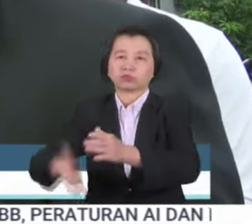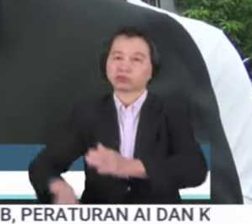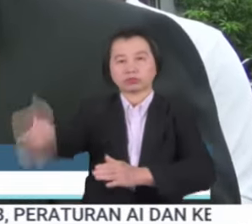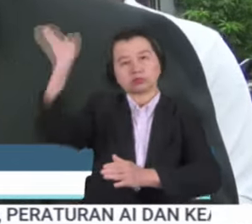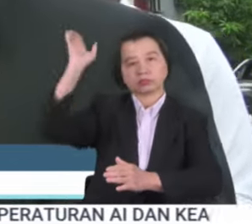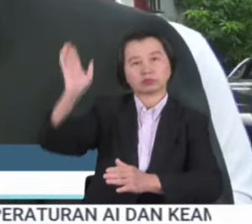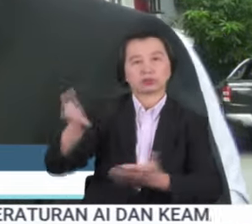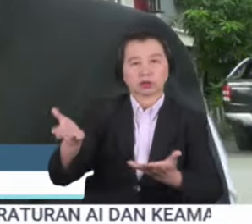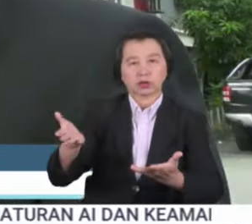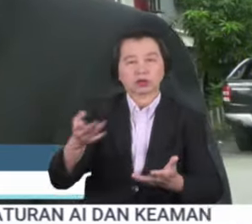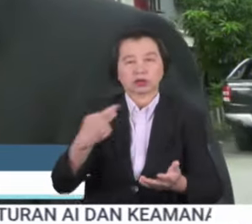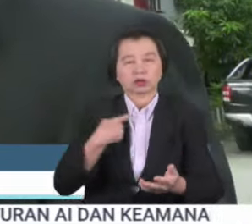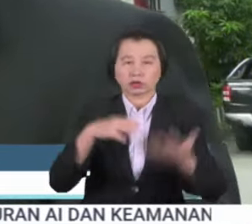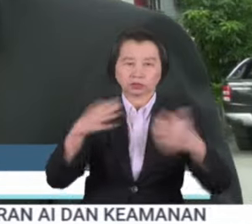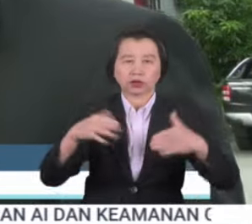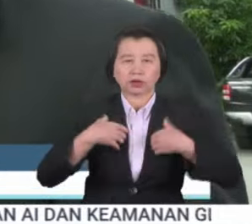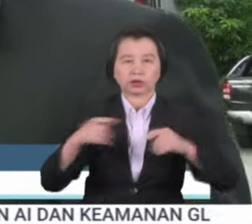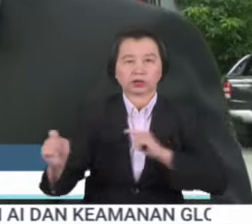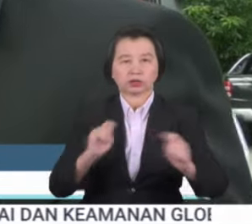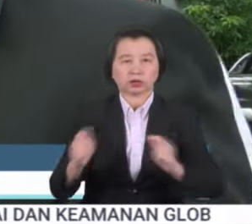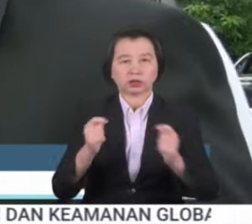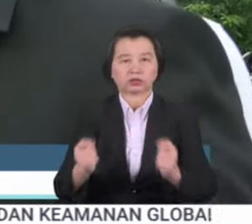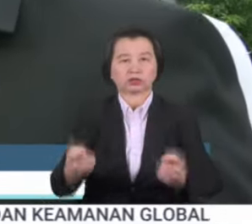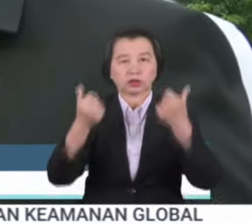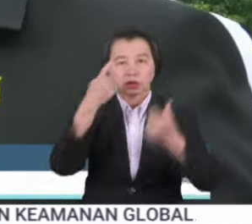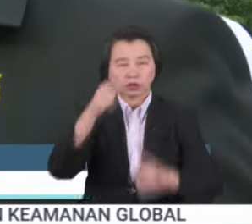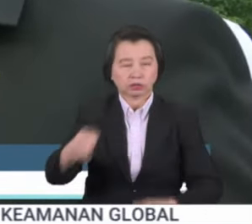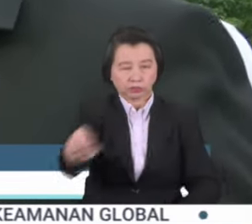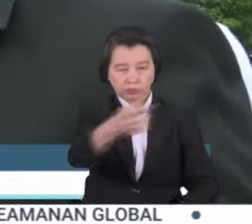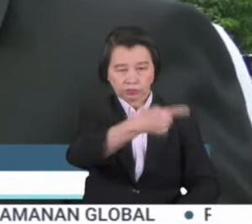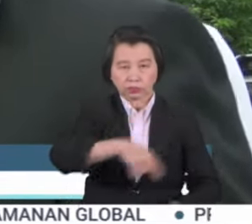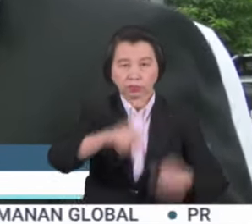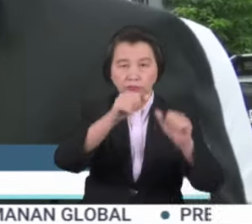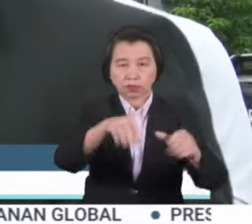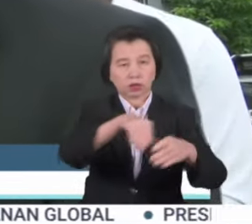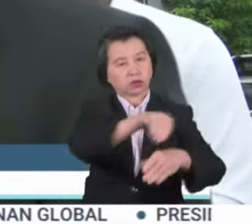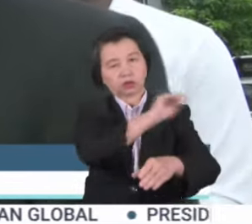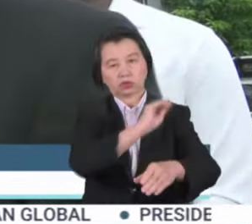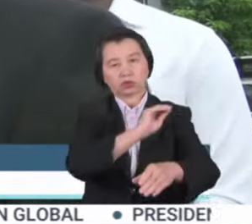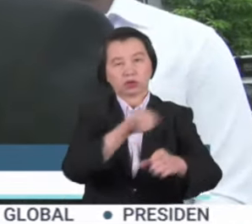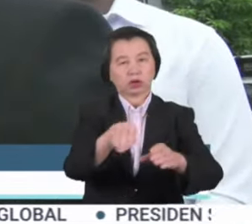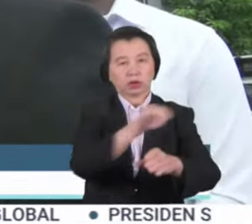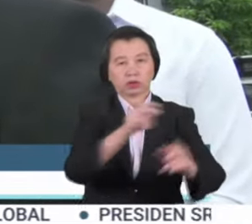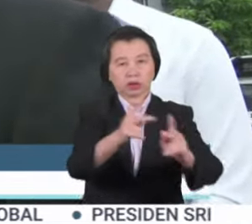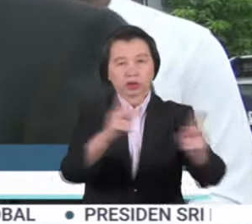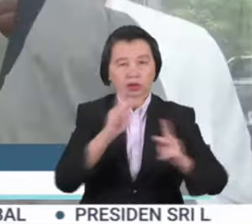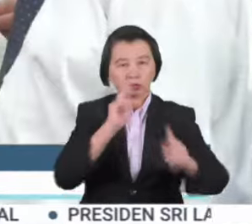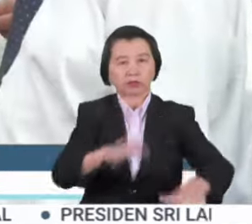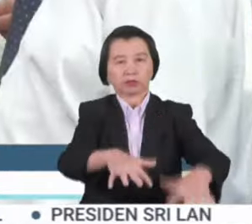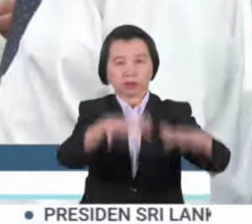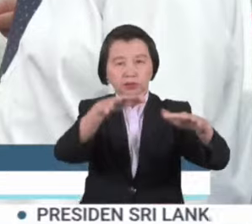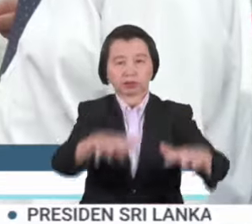ada tindakan yang cepat, laluan alternatif untuk mereka keluar daripada kawasan ini.